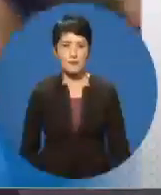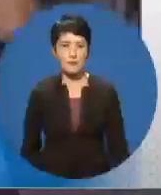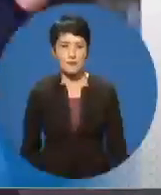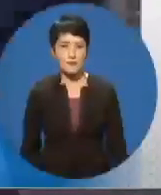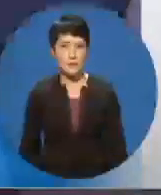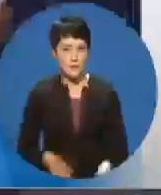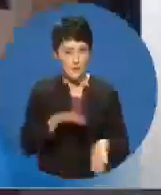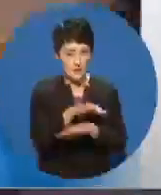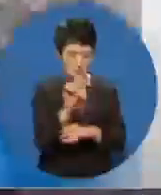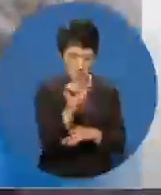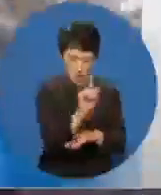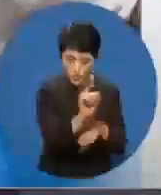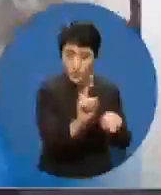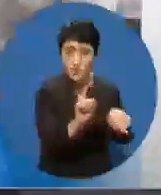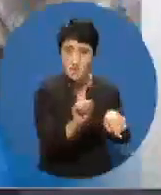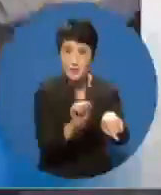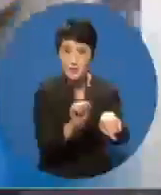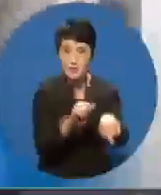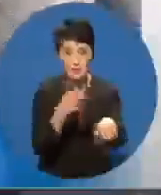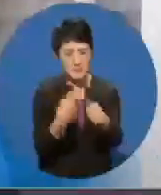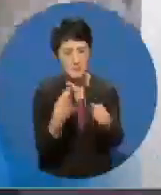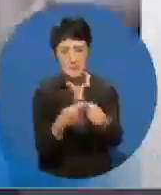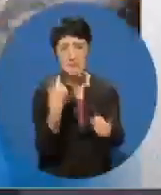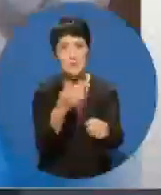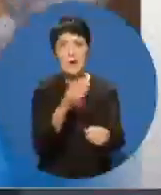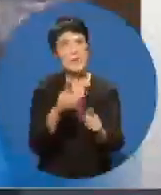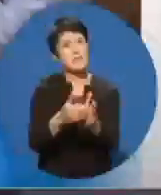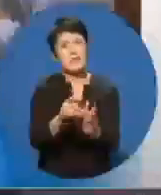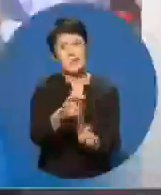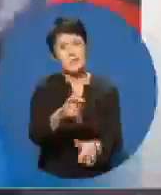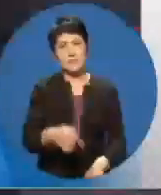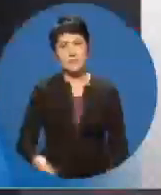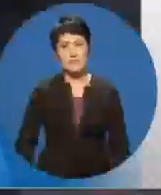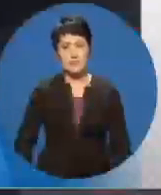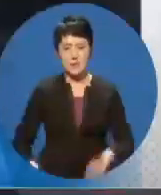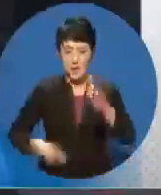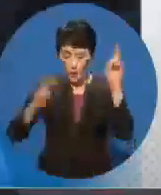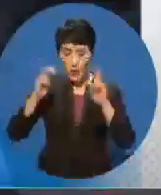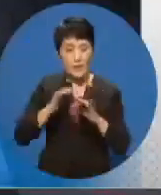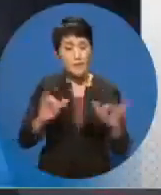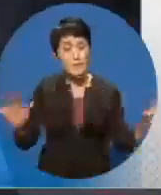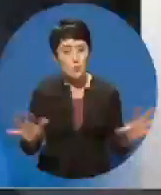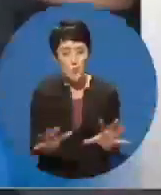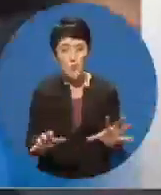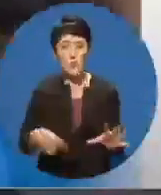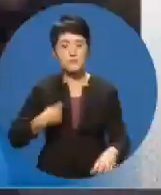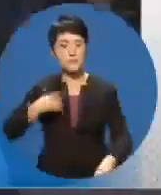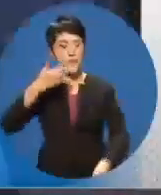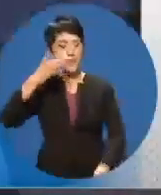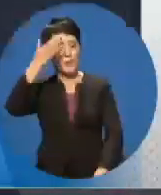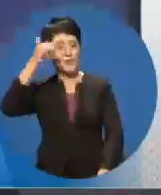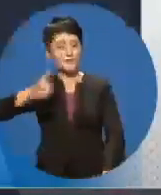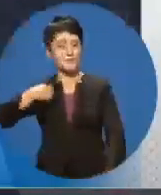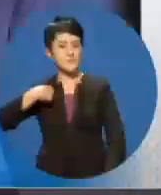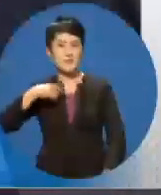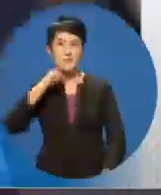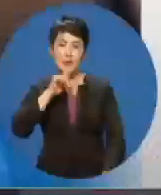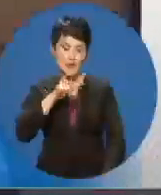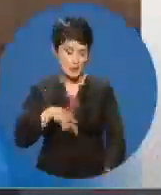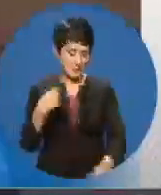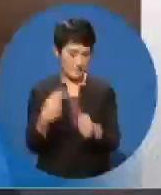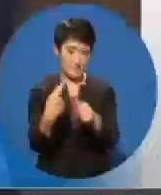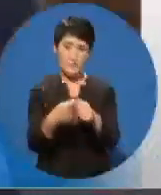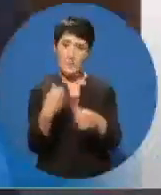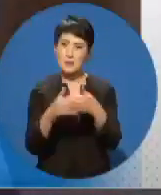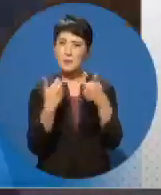뭐 운전기사뿐만 아니라 회사 내에서 상용적으로 사실은 저런 욕설이나 이런 것들을 썼다라고 하니까 그런 면에서 본다면 이 기업 문화가